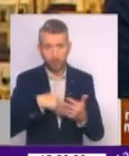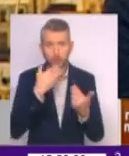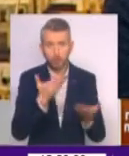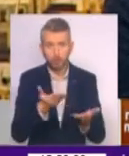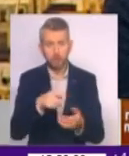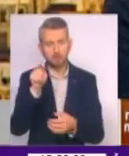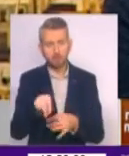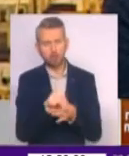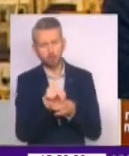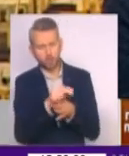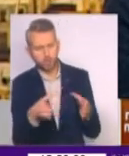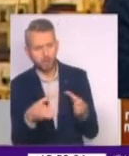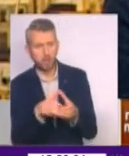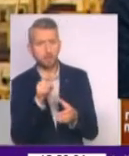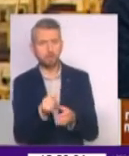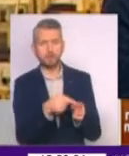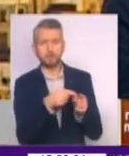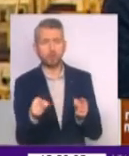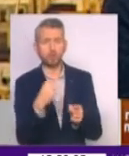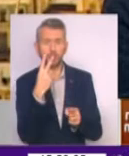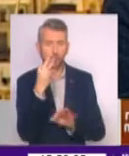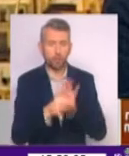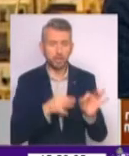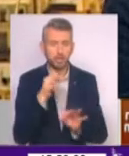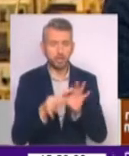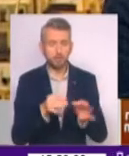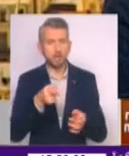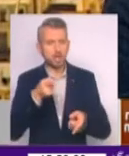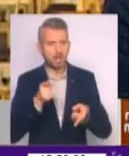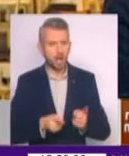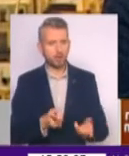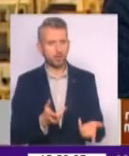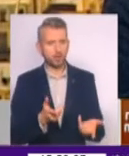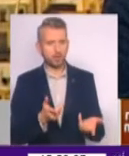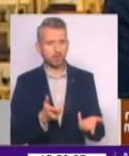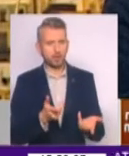Приїхала ремонтна бригада, і вони протягом 2 діб реально